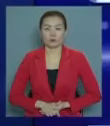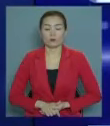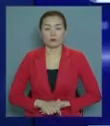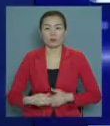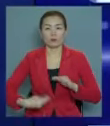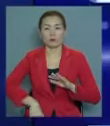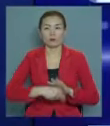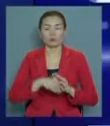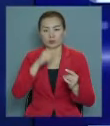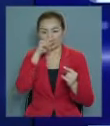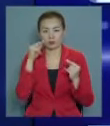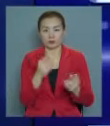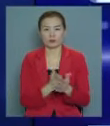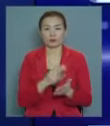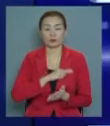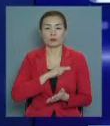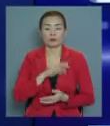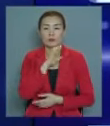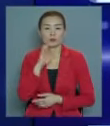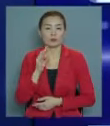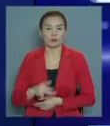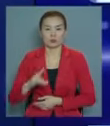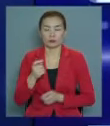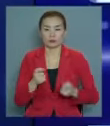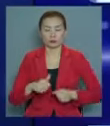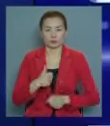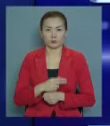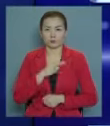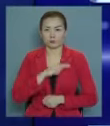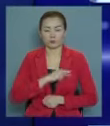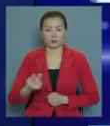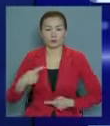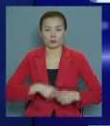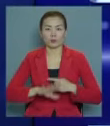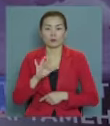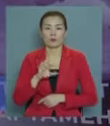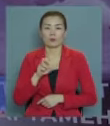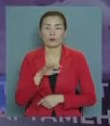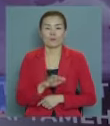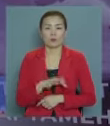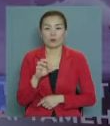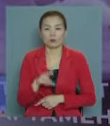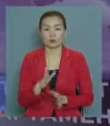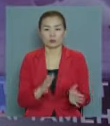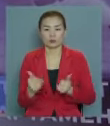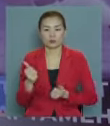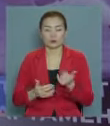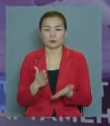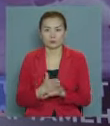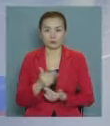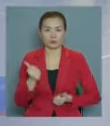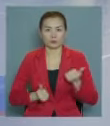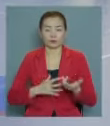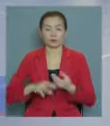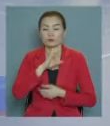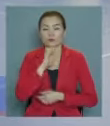Сыбайлас жемқорлыққа қарсы қызметтің батыс өңірі бойынша басқарма қызметкерлері арасында волейболдан облыстық іріктеу кезеңі өтті. Жарысқа